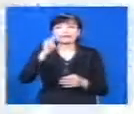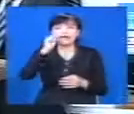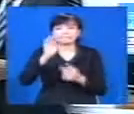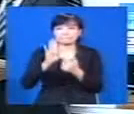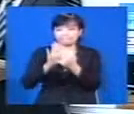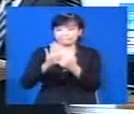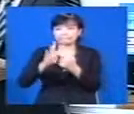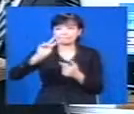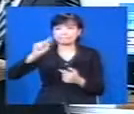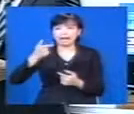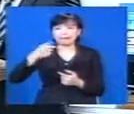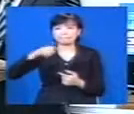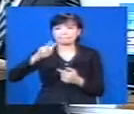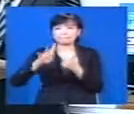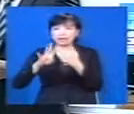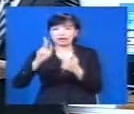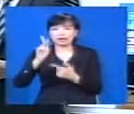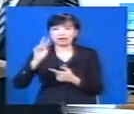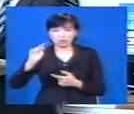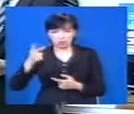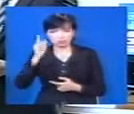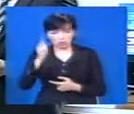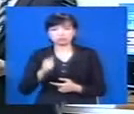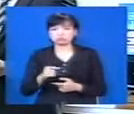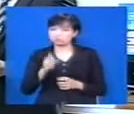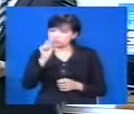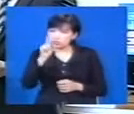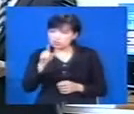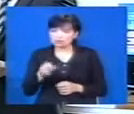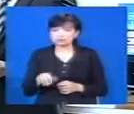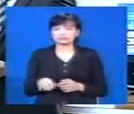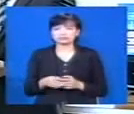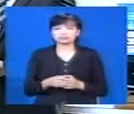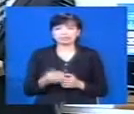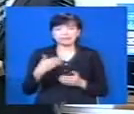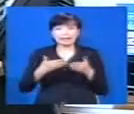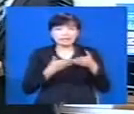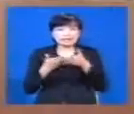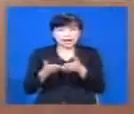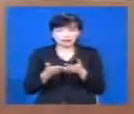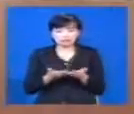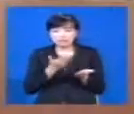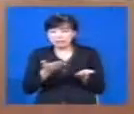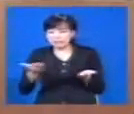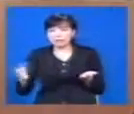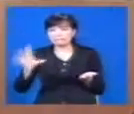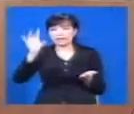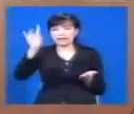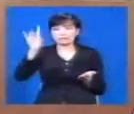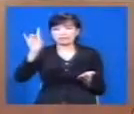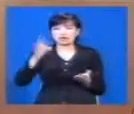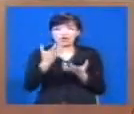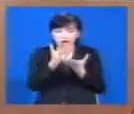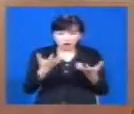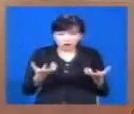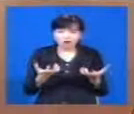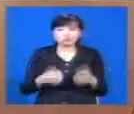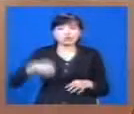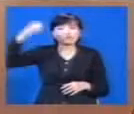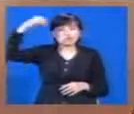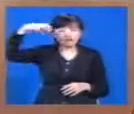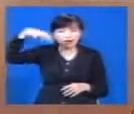จากกบอกับกองทัพเรือส่งเรือดันน้ำไปช่วยนะครับประมาณ8ลำได้รับการสนับสนุนของการไฟฟ้าฝ่าย